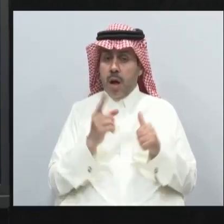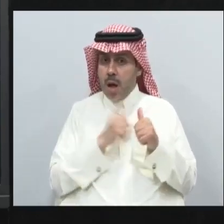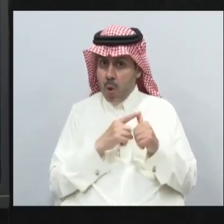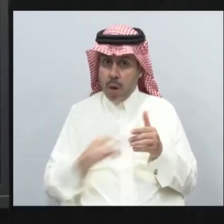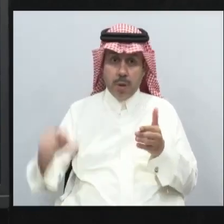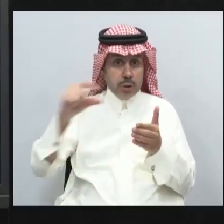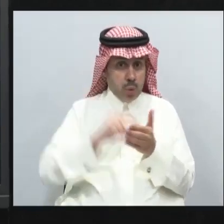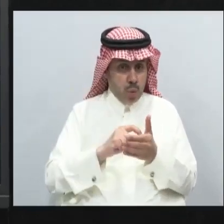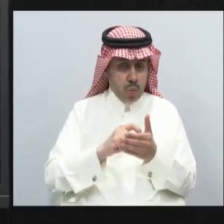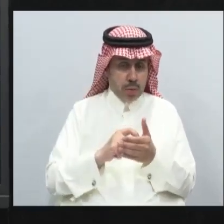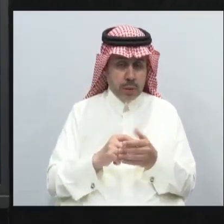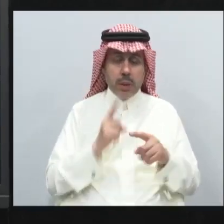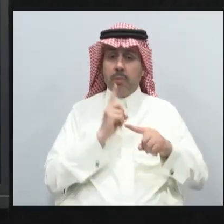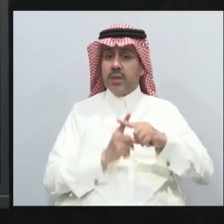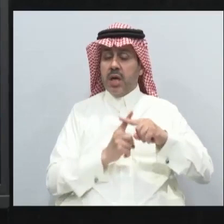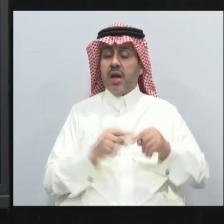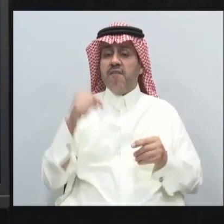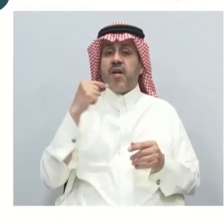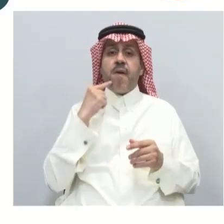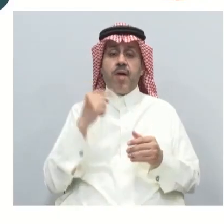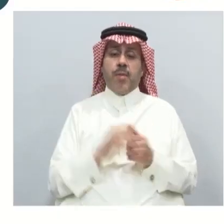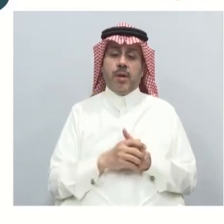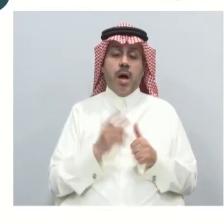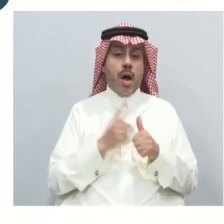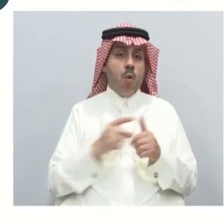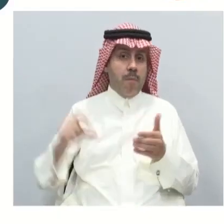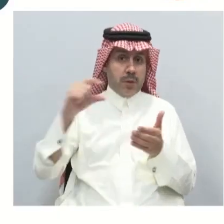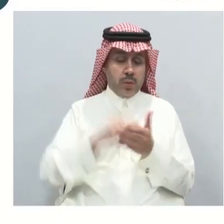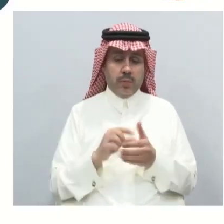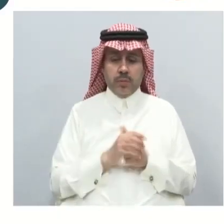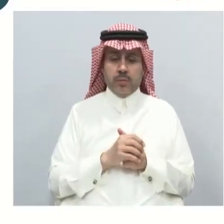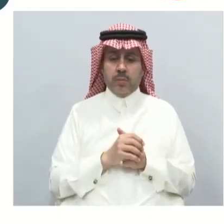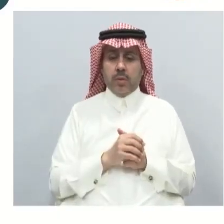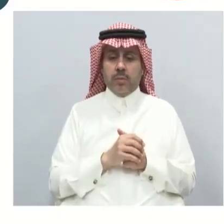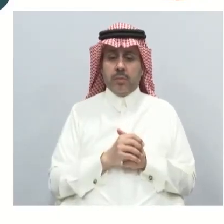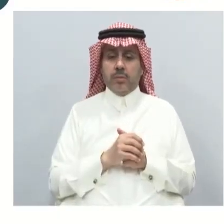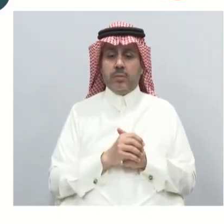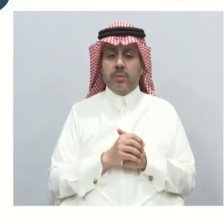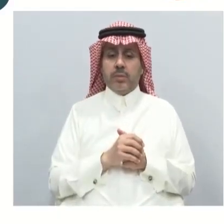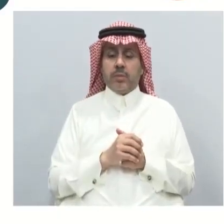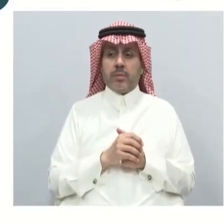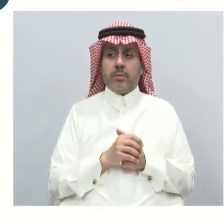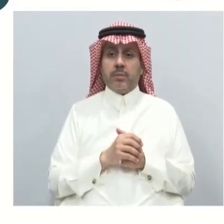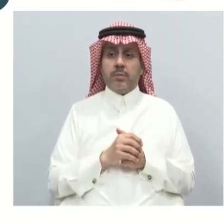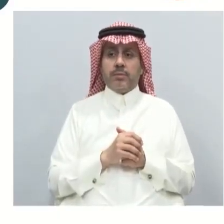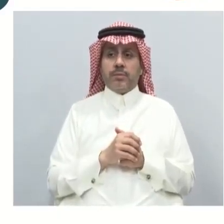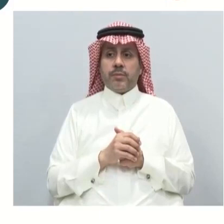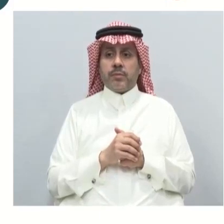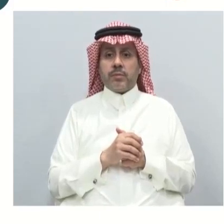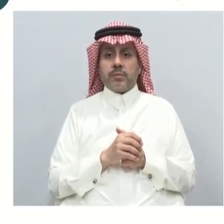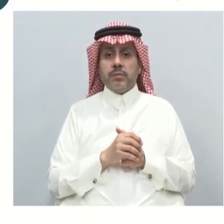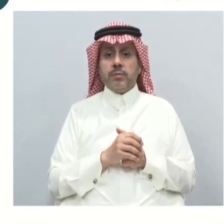اهل الكتاب في اليمن تاملوا معي قال عليه الصلاه والسلام فاول ما تدعوهم